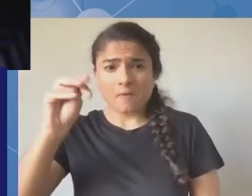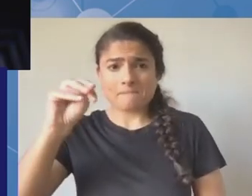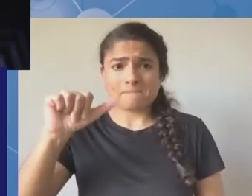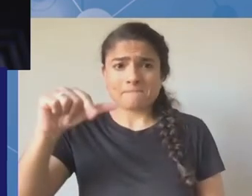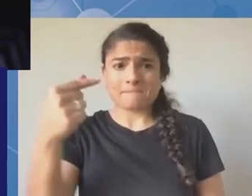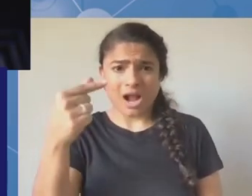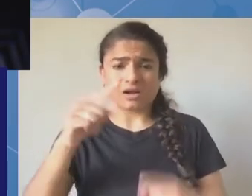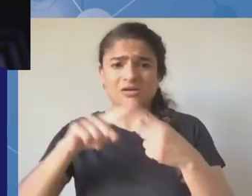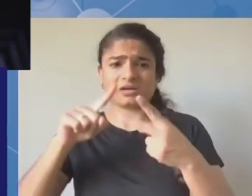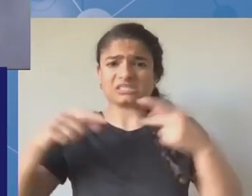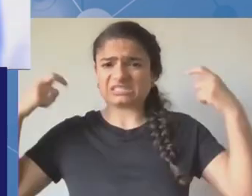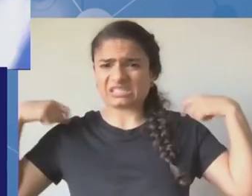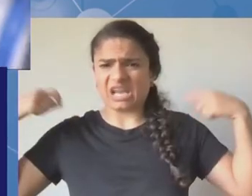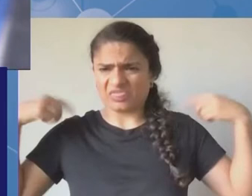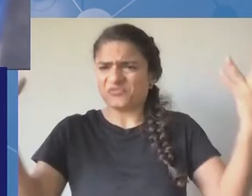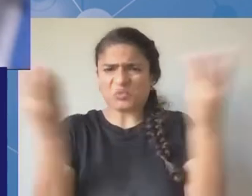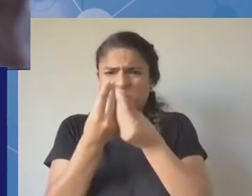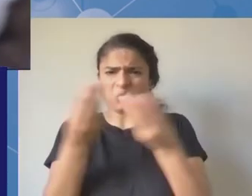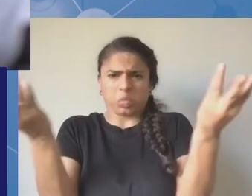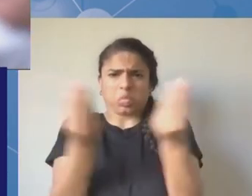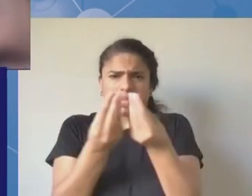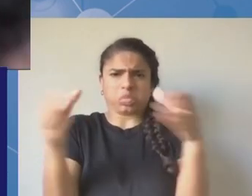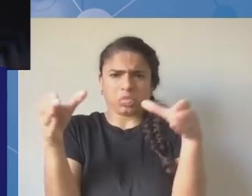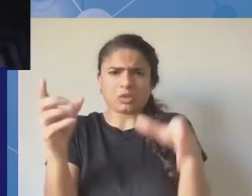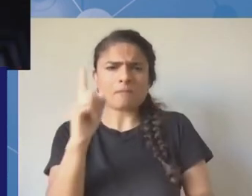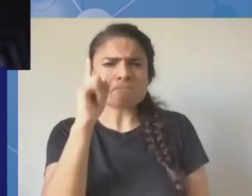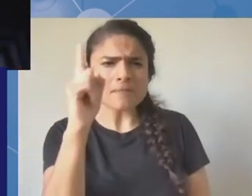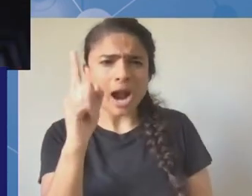للجنة الاستشارية ماج، هناك